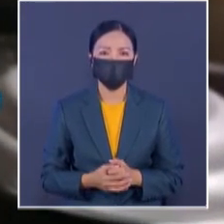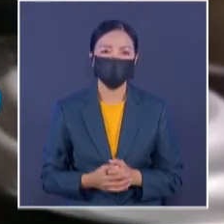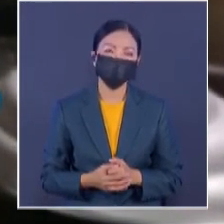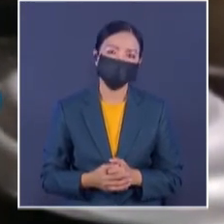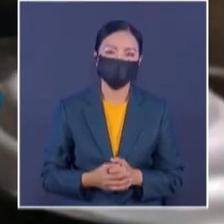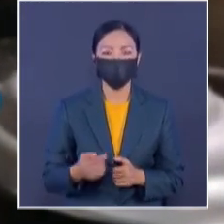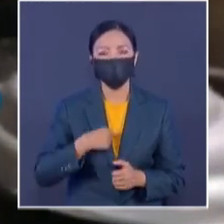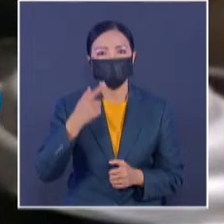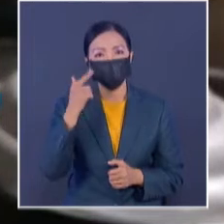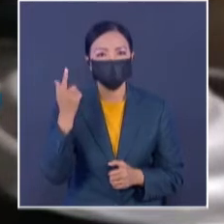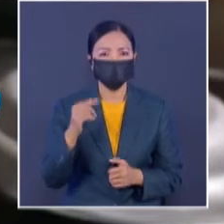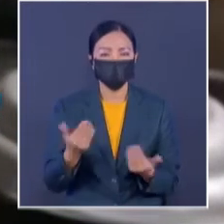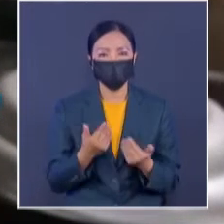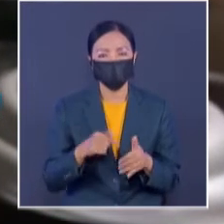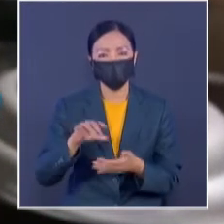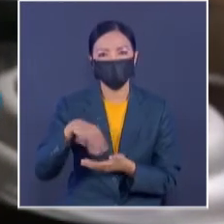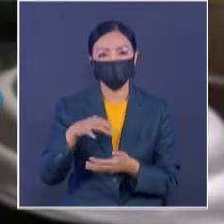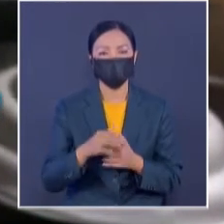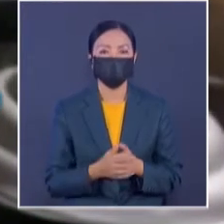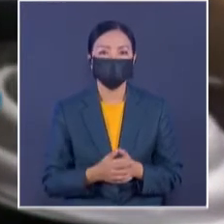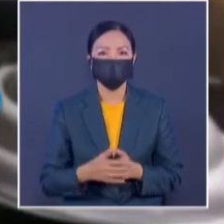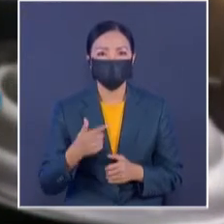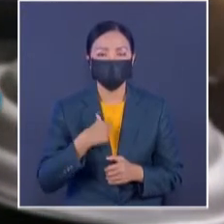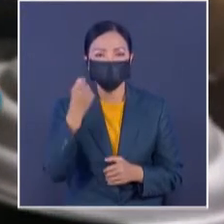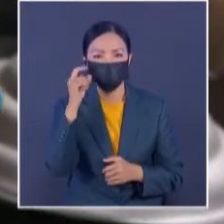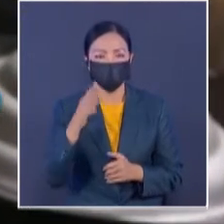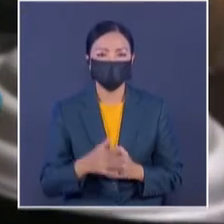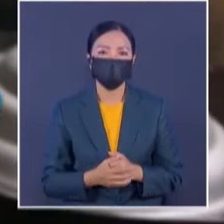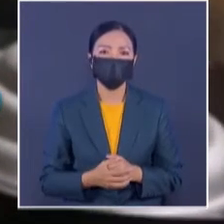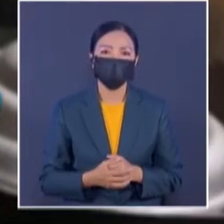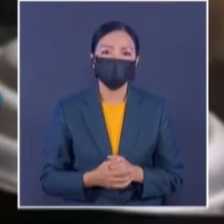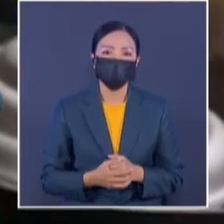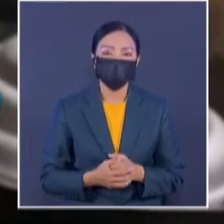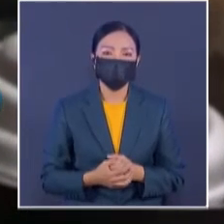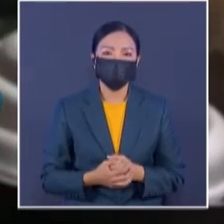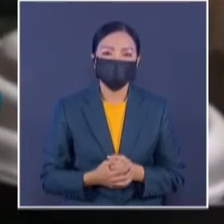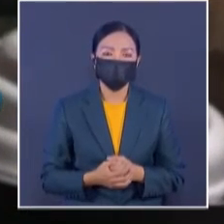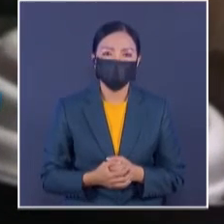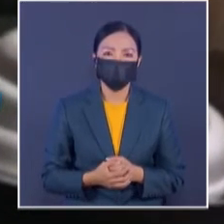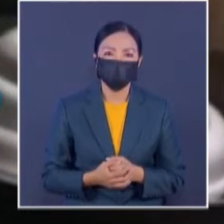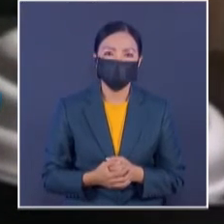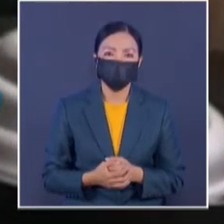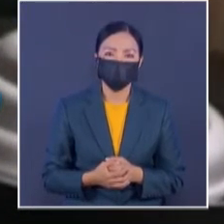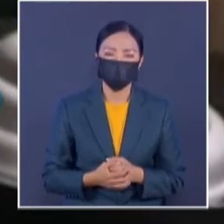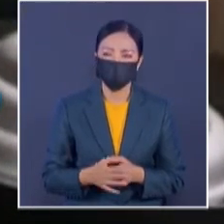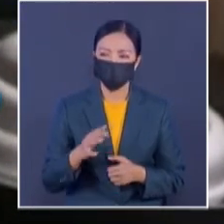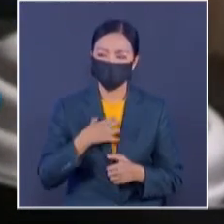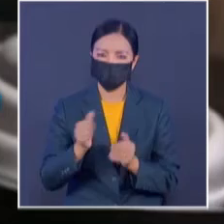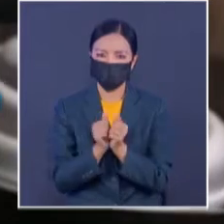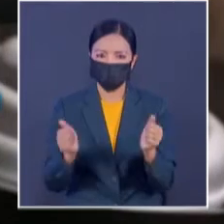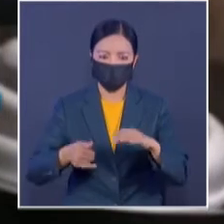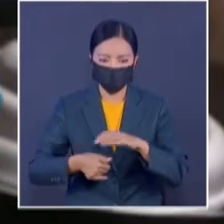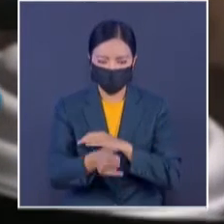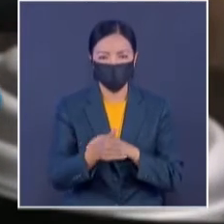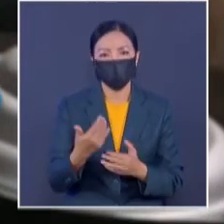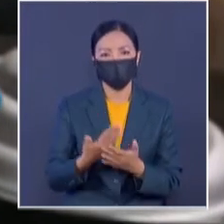แม่ก็ไม่รู้หรอกแต่ลูกมันบอกแม่ก็ไม่เข้าใจ ครับ เขาเรียกเงินเขาถึงจะปล่อยตัวน้องต้อมออกมา